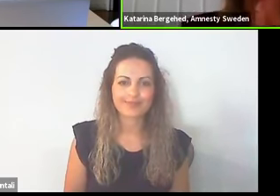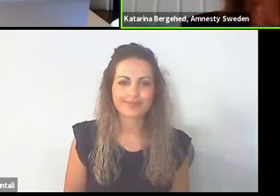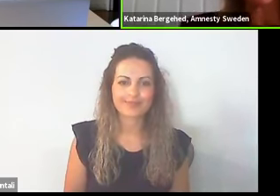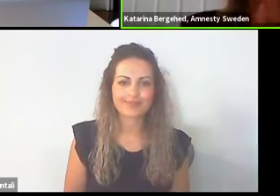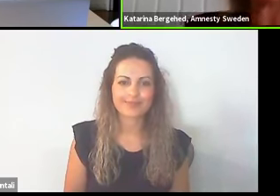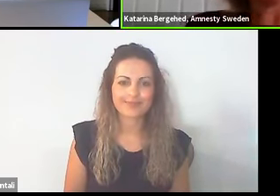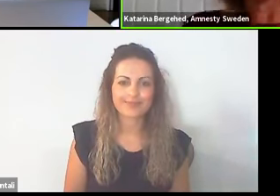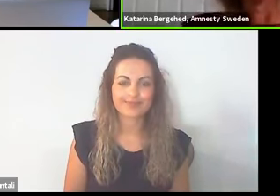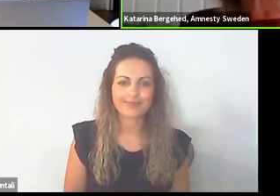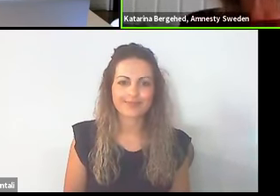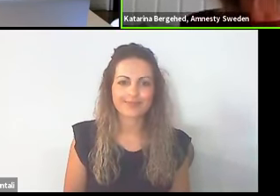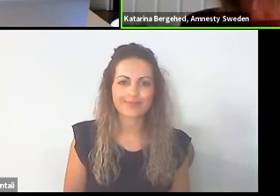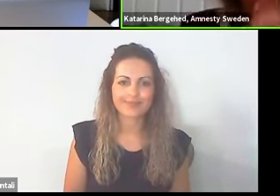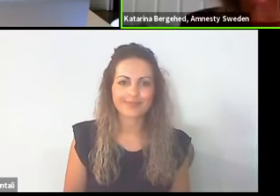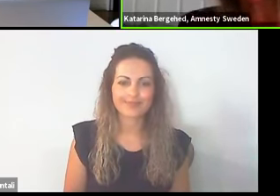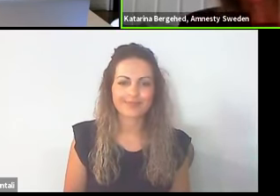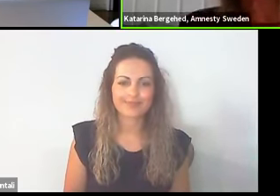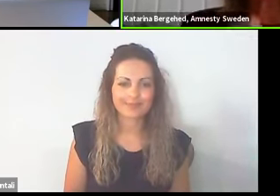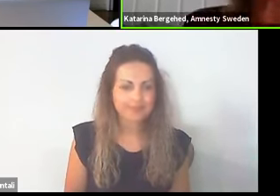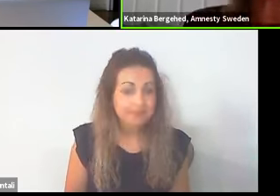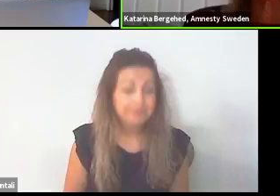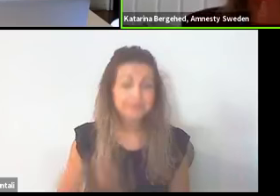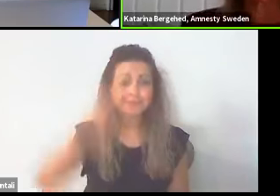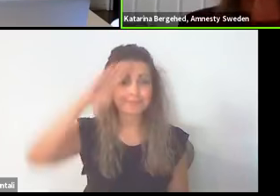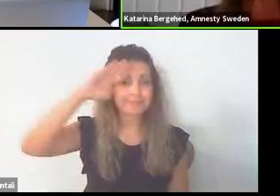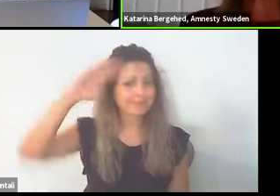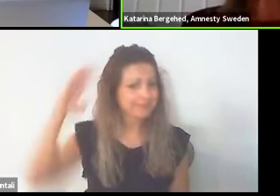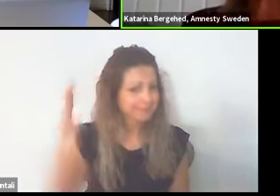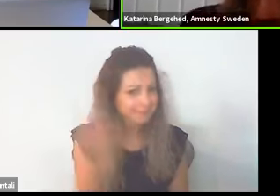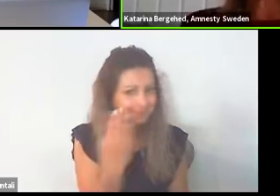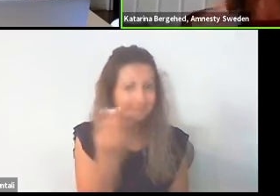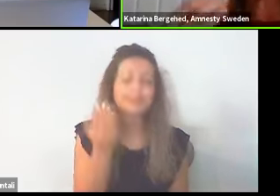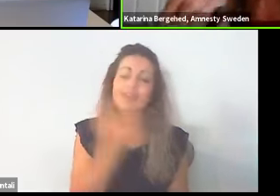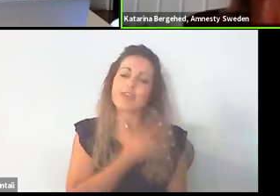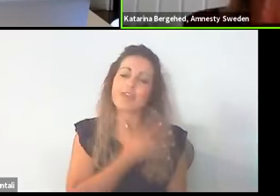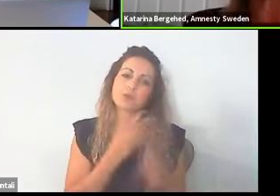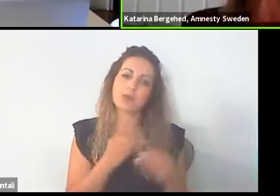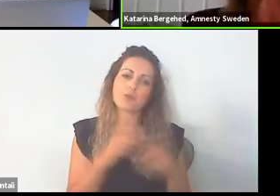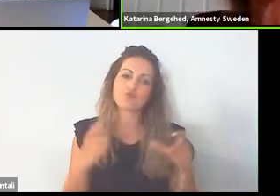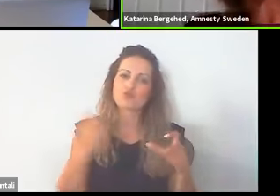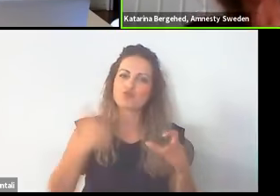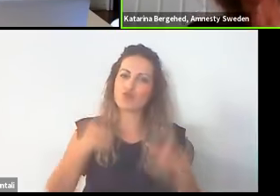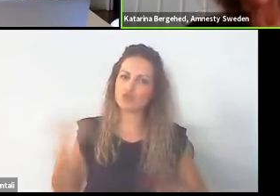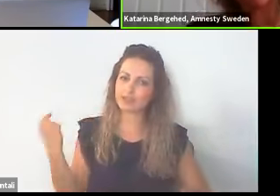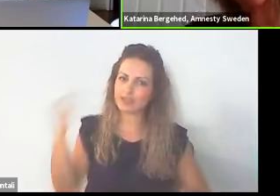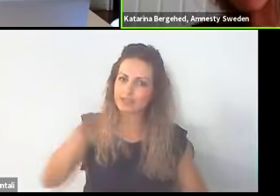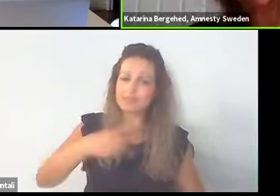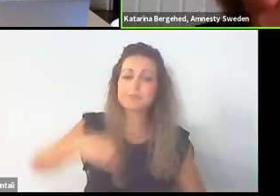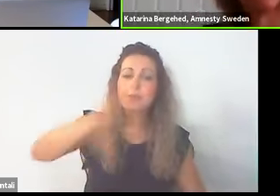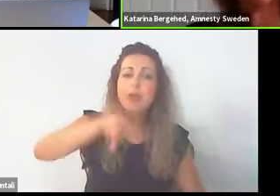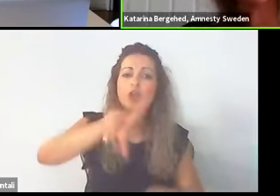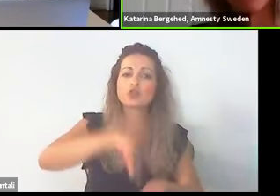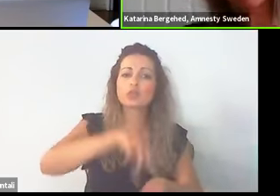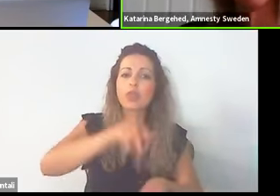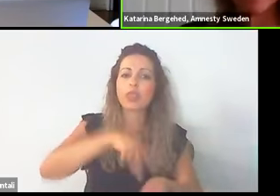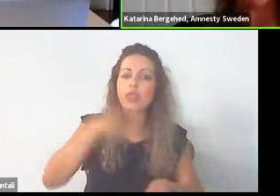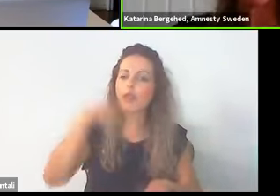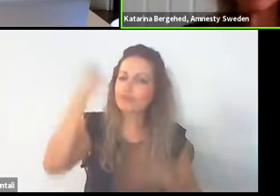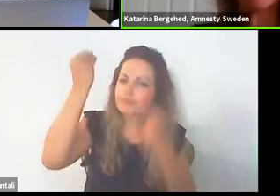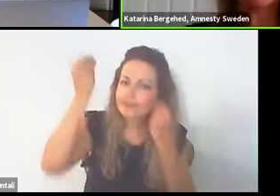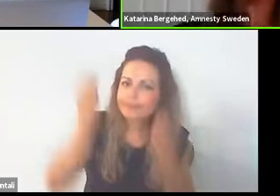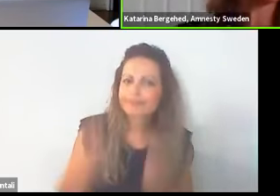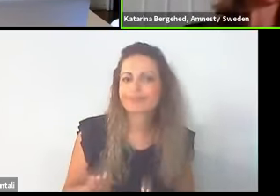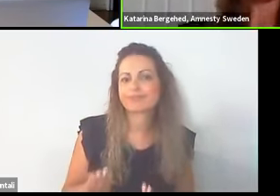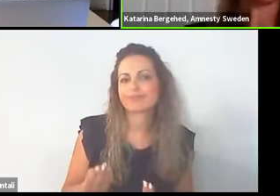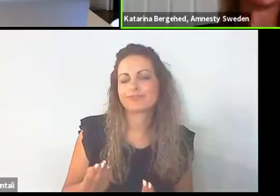heartwarming to be able to discuss and strategize around women's rights with you. I'm